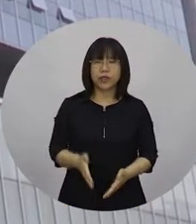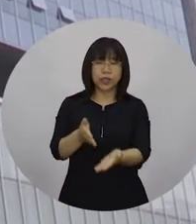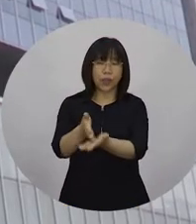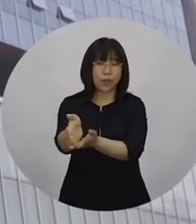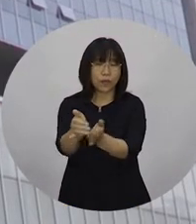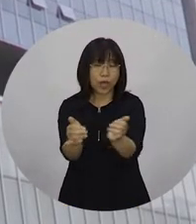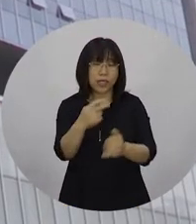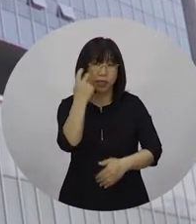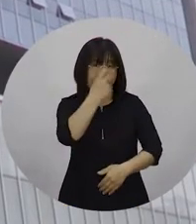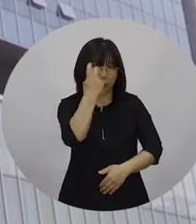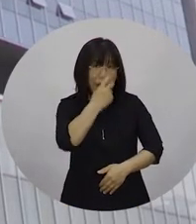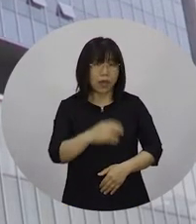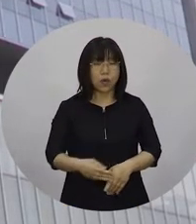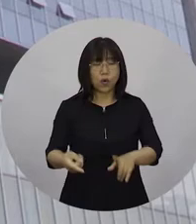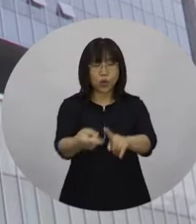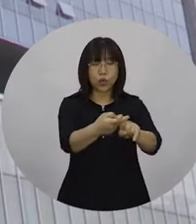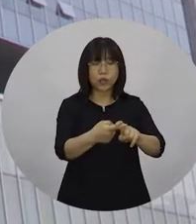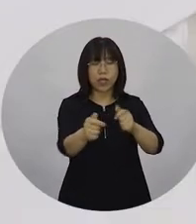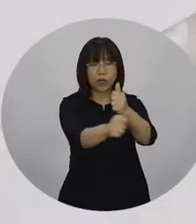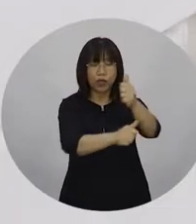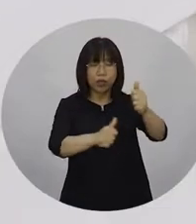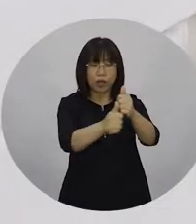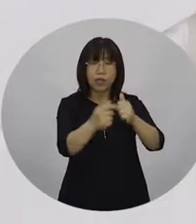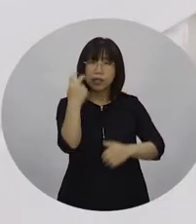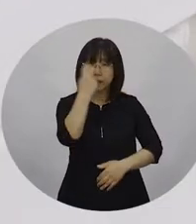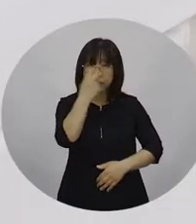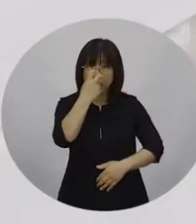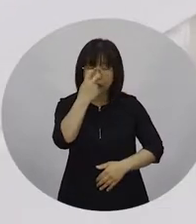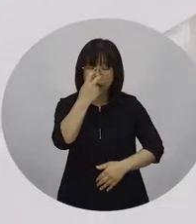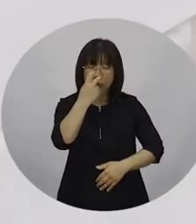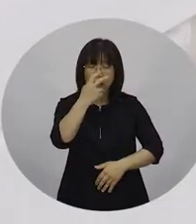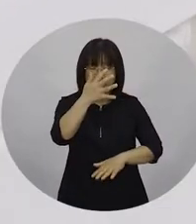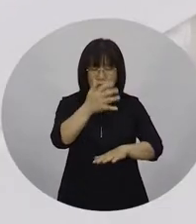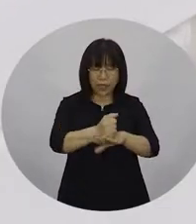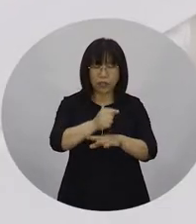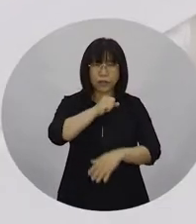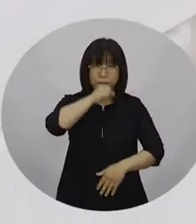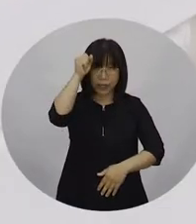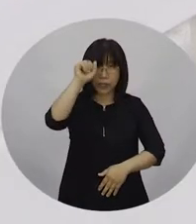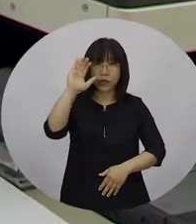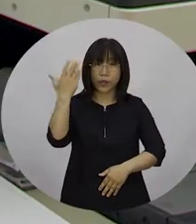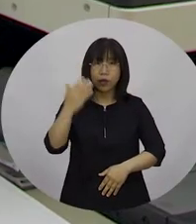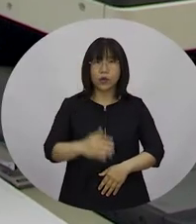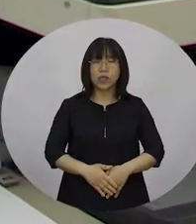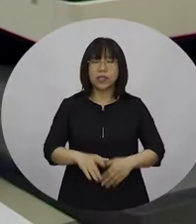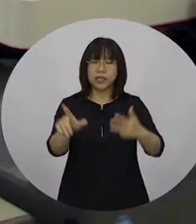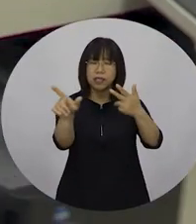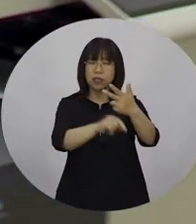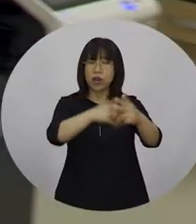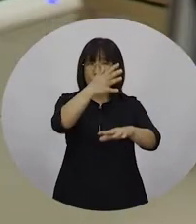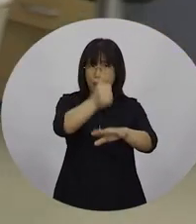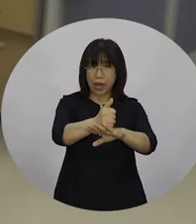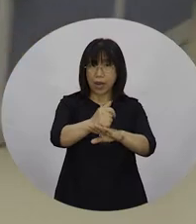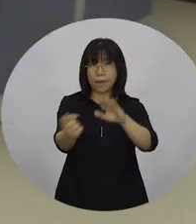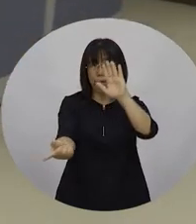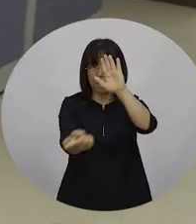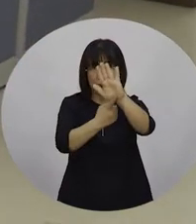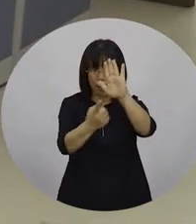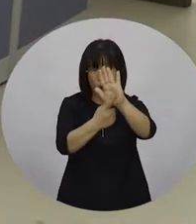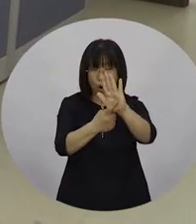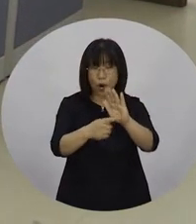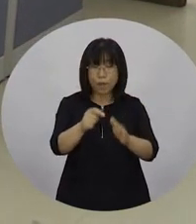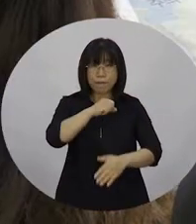강서구는 전문가 심사 말 공동체 비원의 심사를 거쳐 직원 대상 을 선정하며 7월말 선정 결과를 발표한 뒤